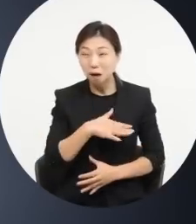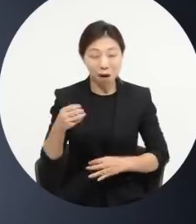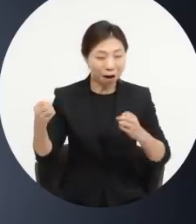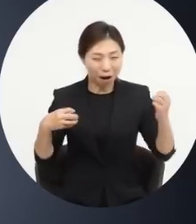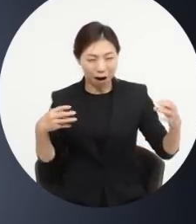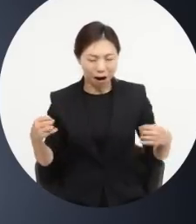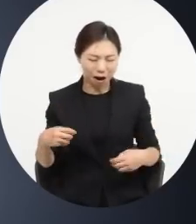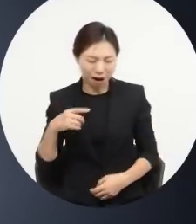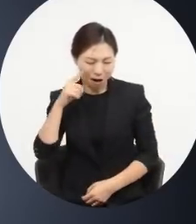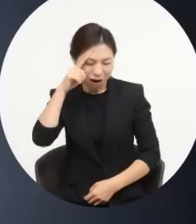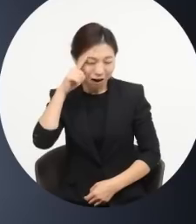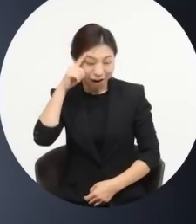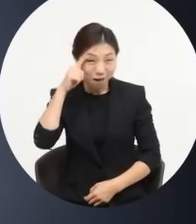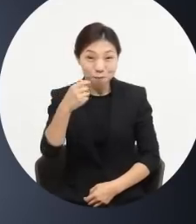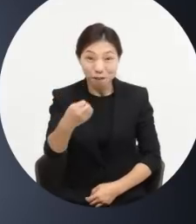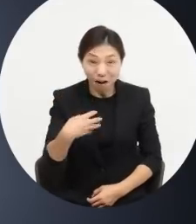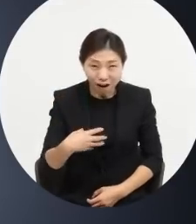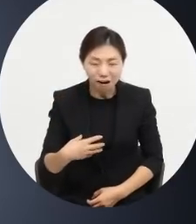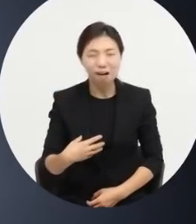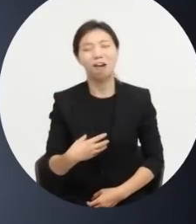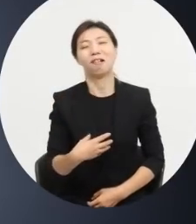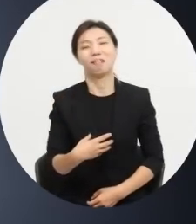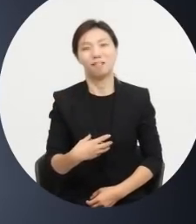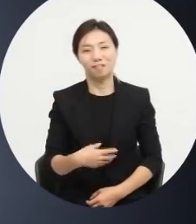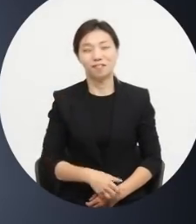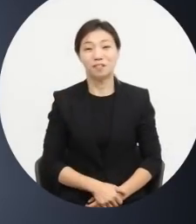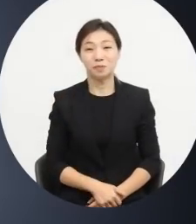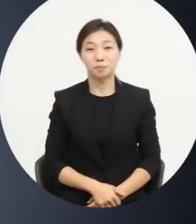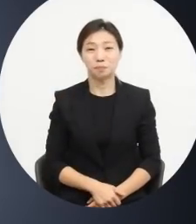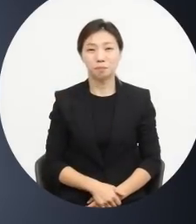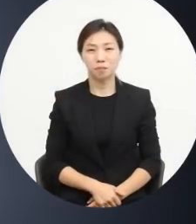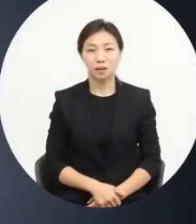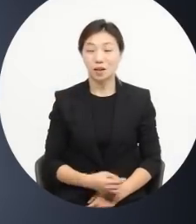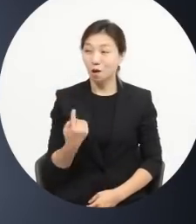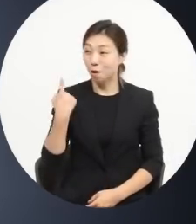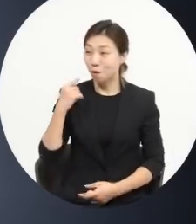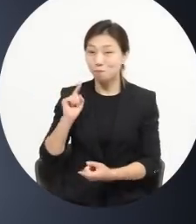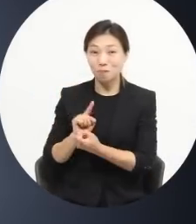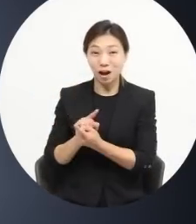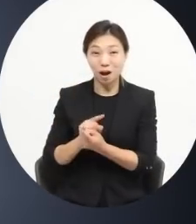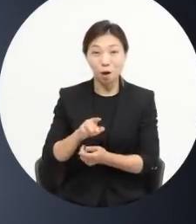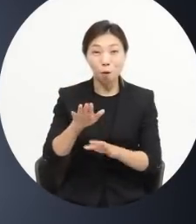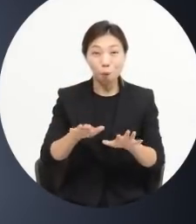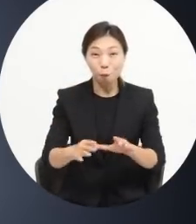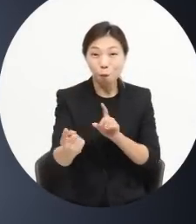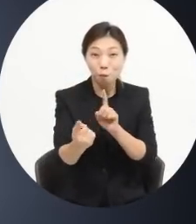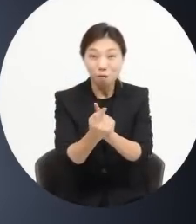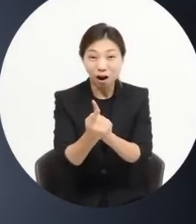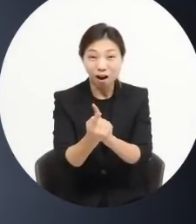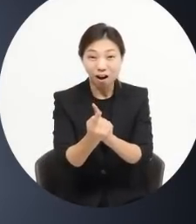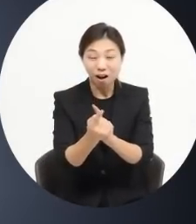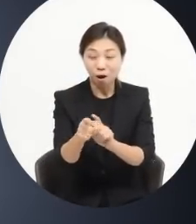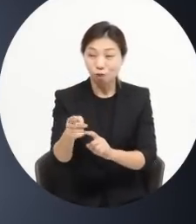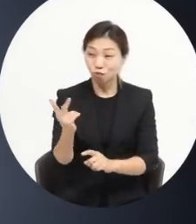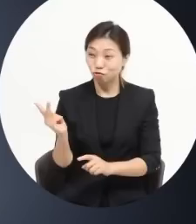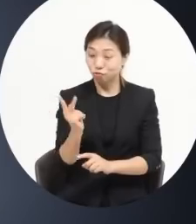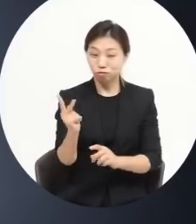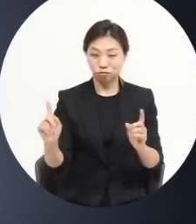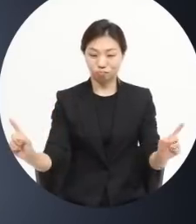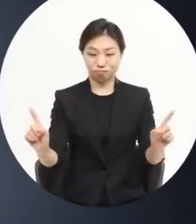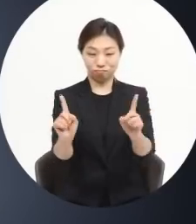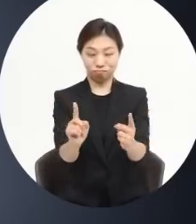들었다고 그게 또 컴플렉스다. 그런데 제가 볼 때는 두 사람 여기 한 자리에 갖다 놓으면 별 차이가 없는 것